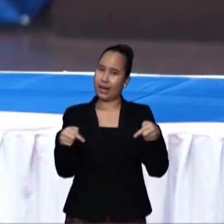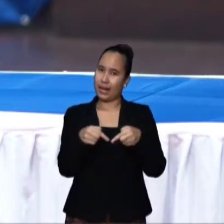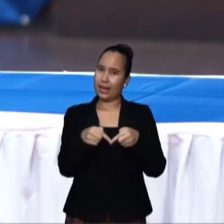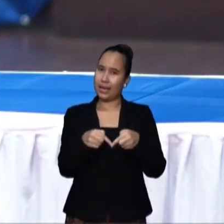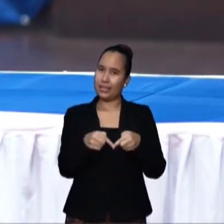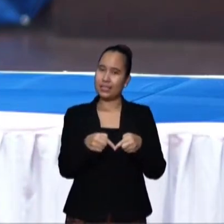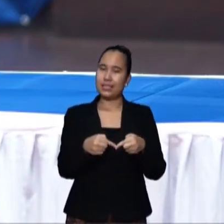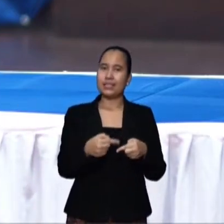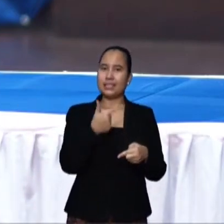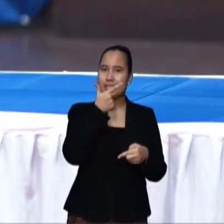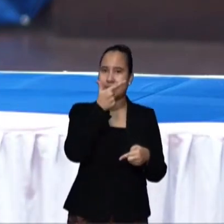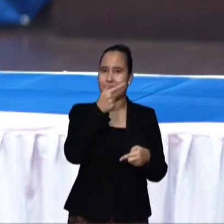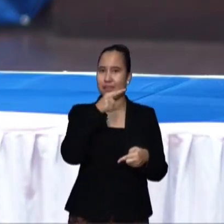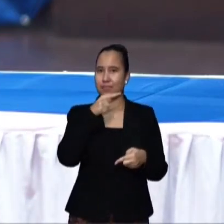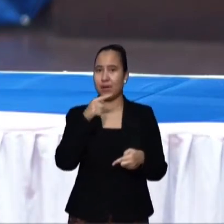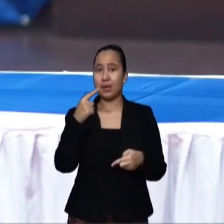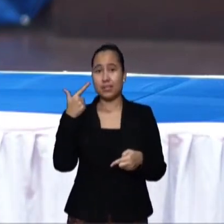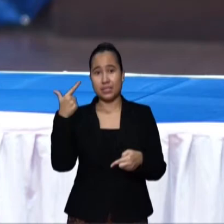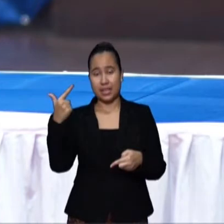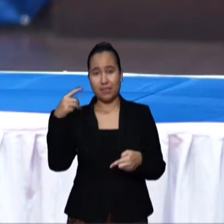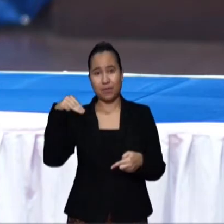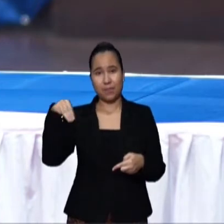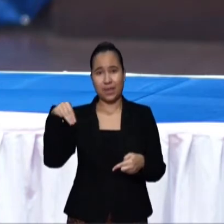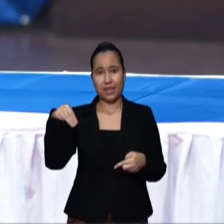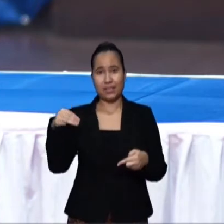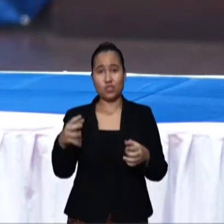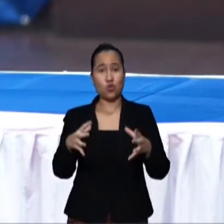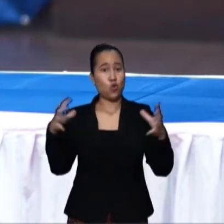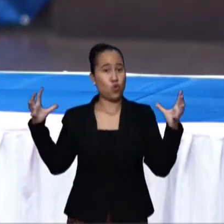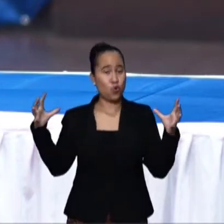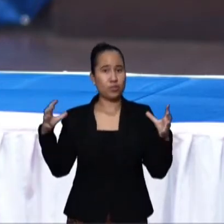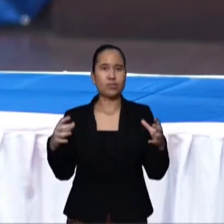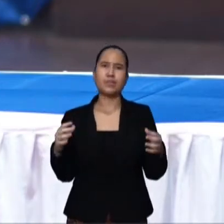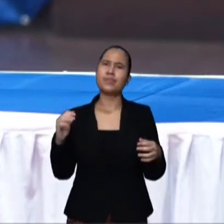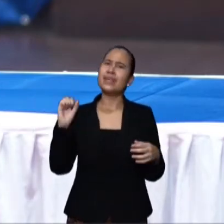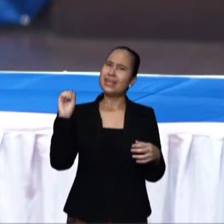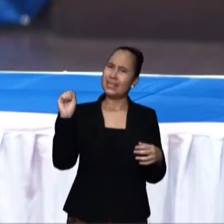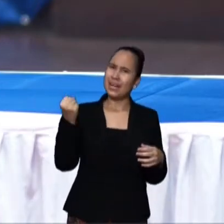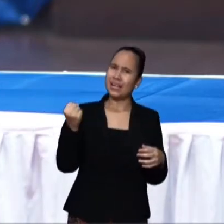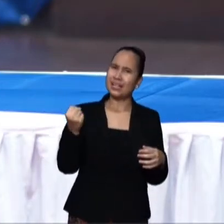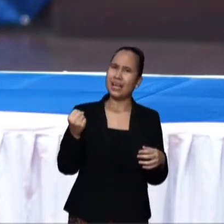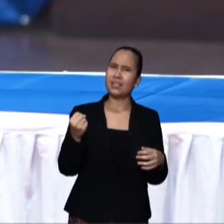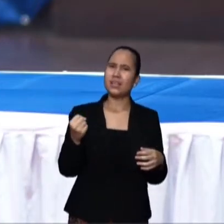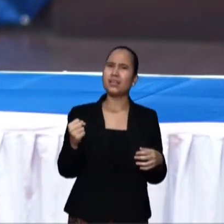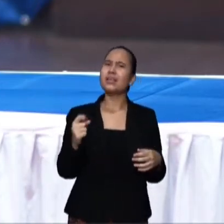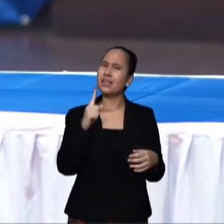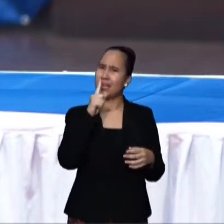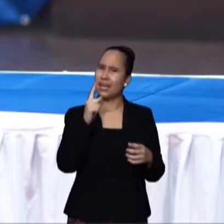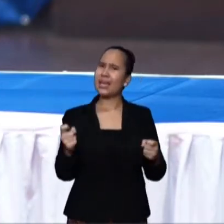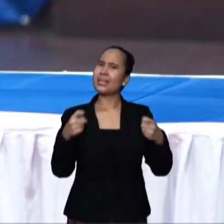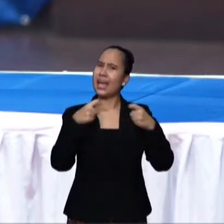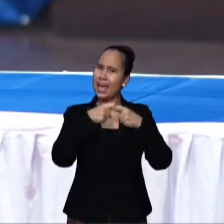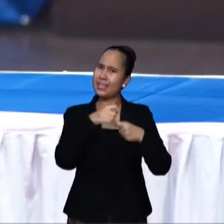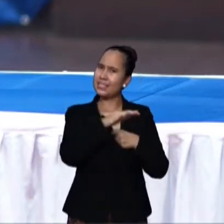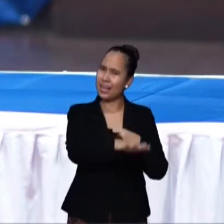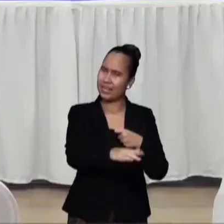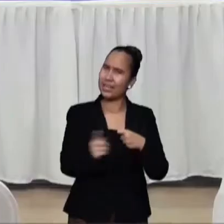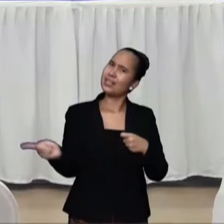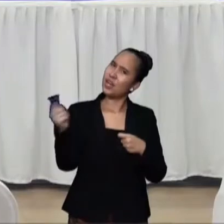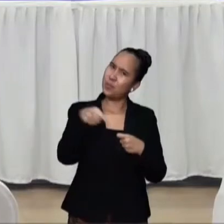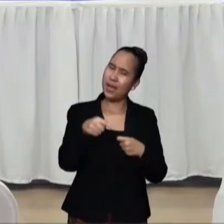soms 1 kind er extra bij. Maar het aantal is 10 in een klas van